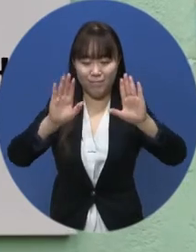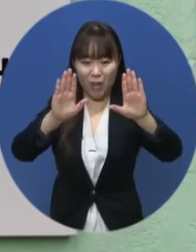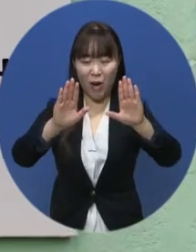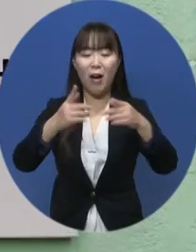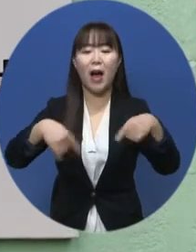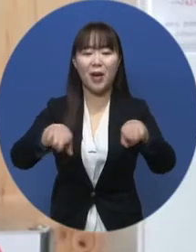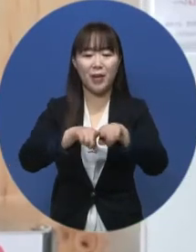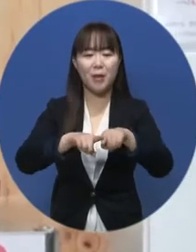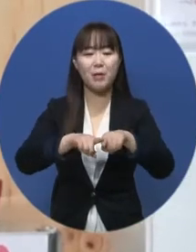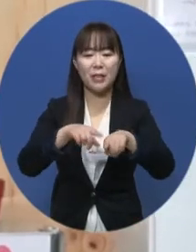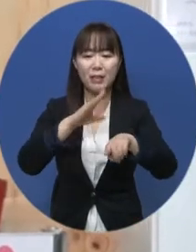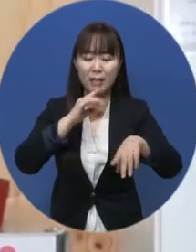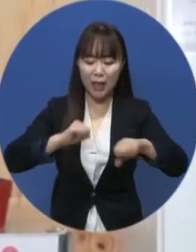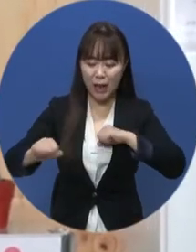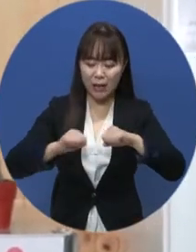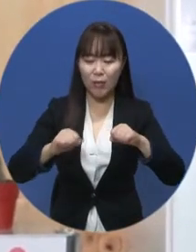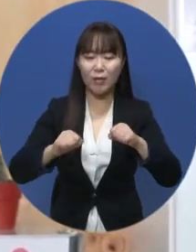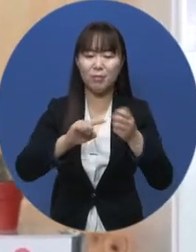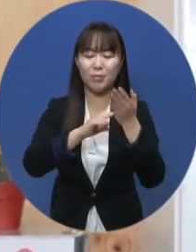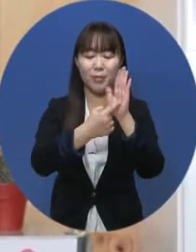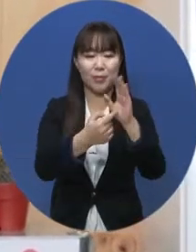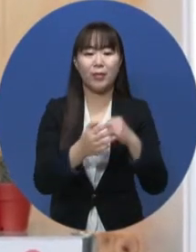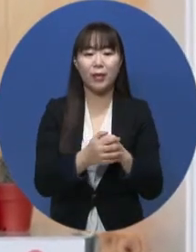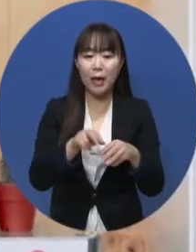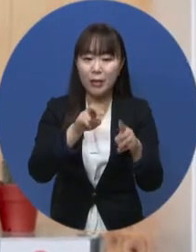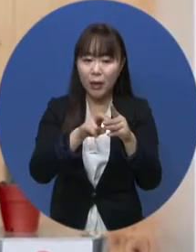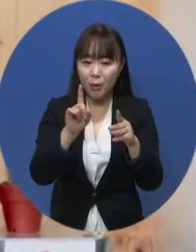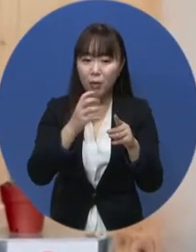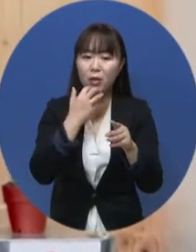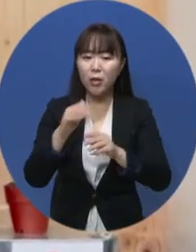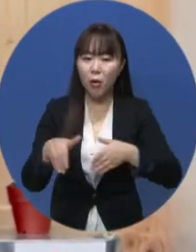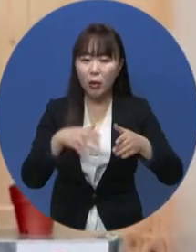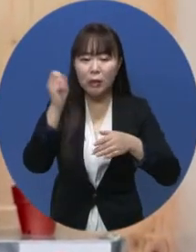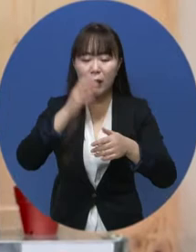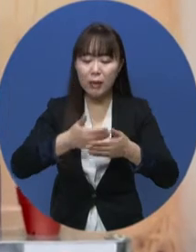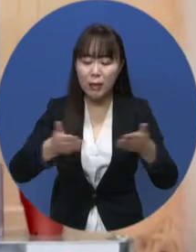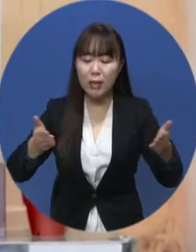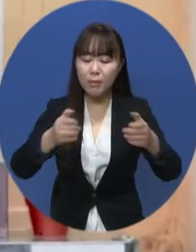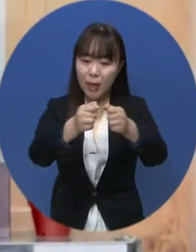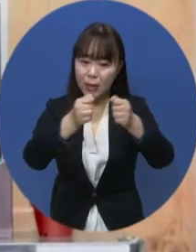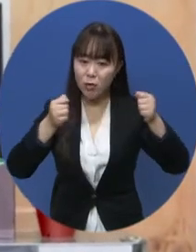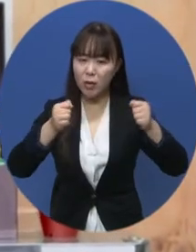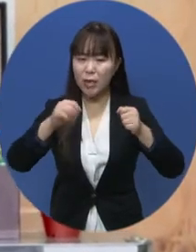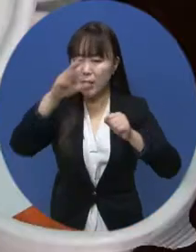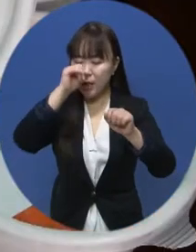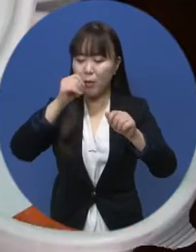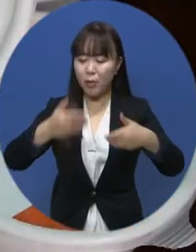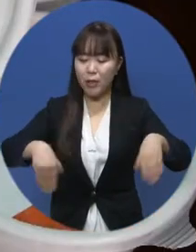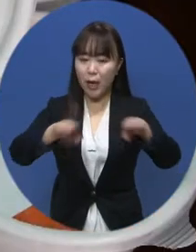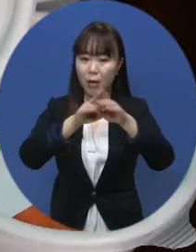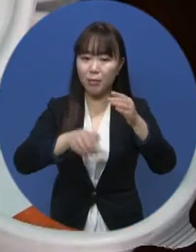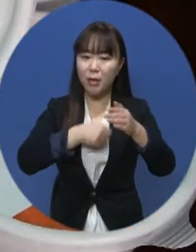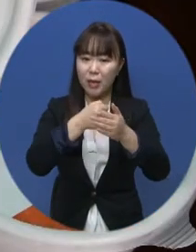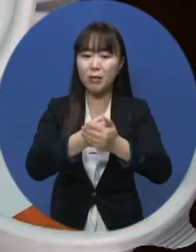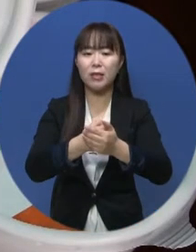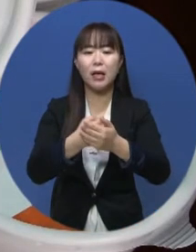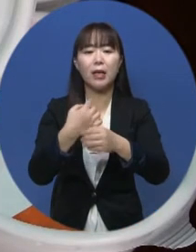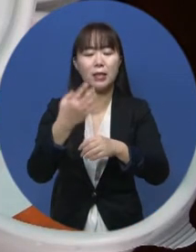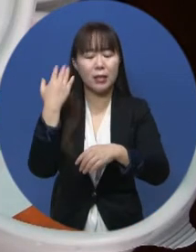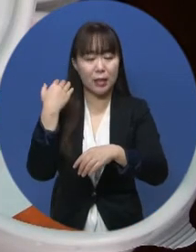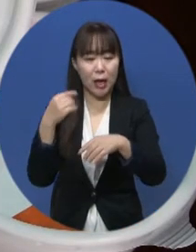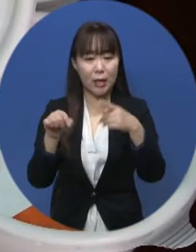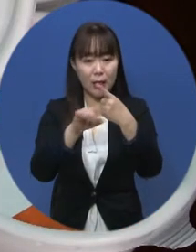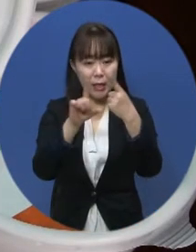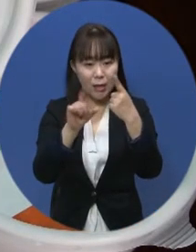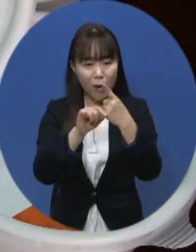본격적인 활동을 알렸습니다. 센터는 경기도 그냥드림 냉장고 시범기간으로 선정되어 지난 1월 한